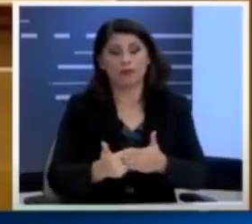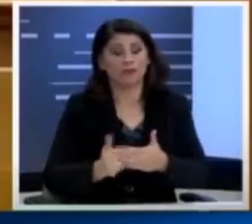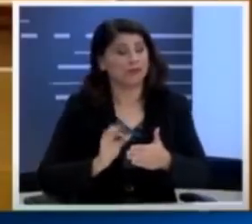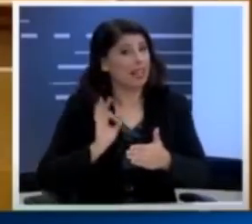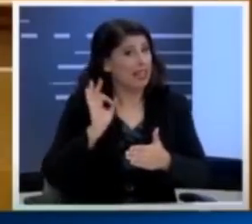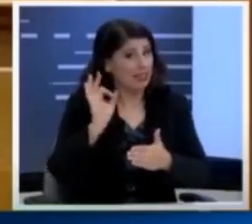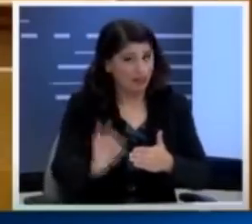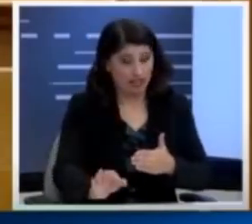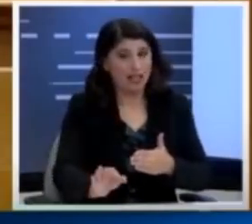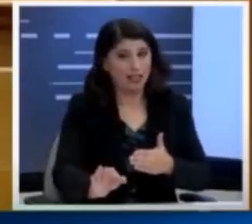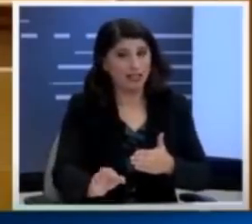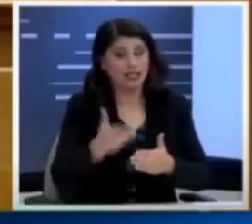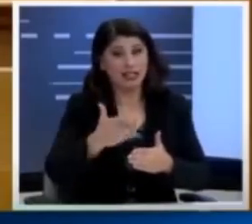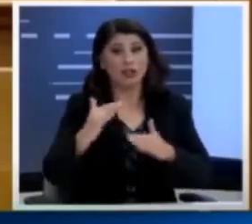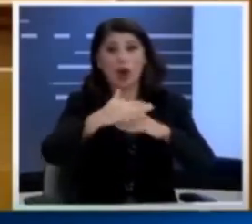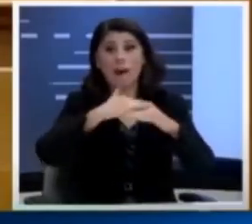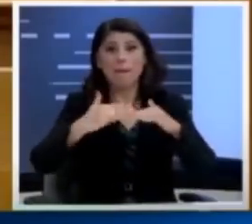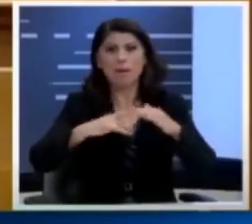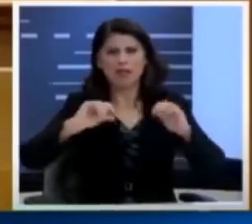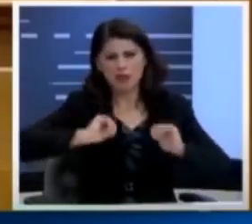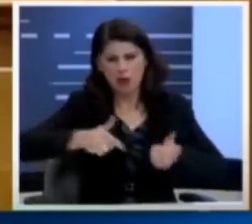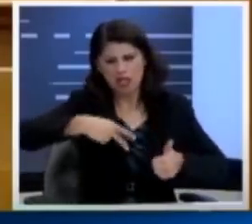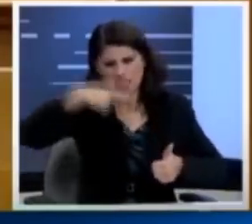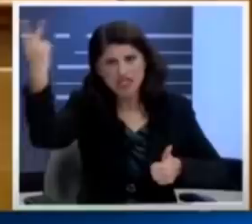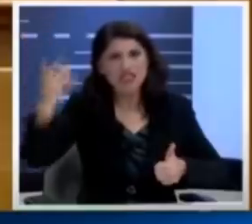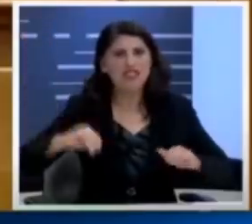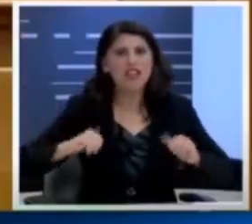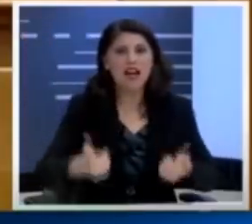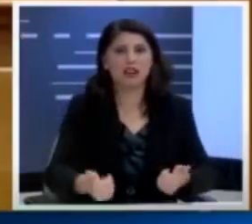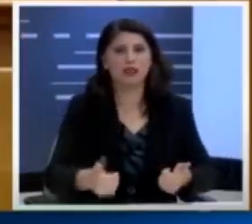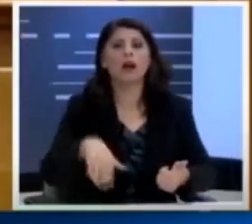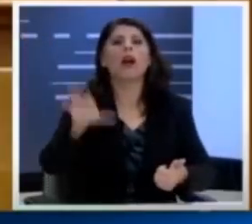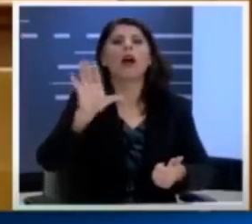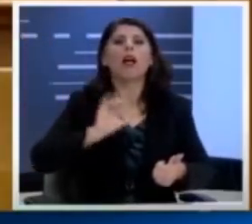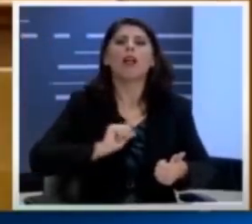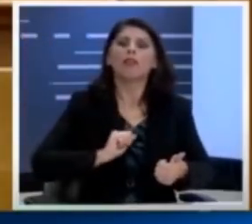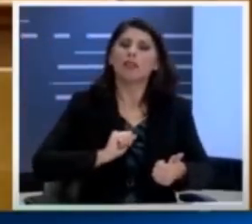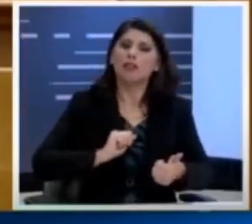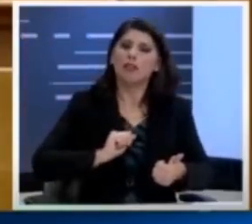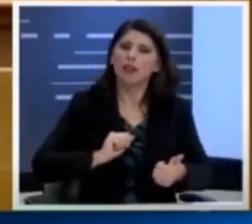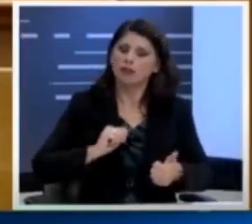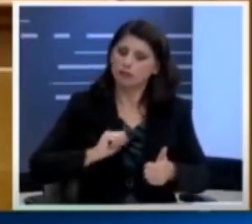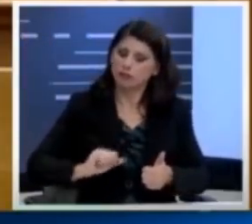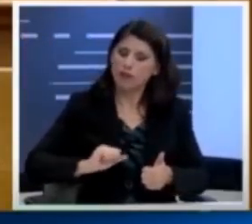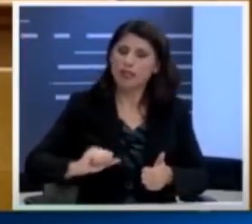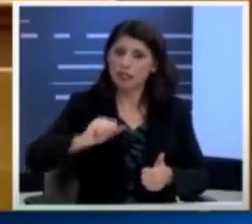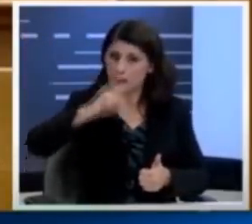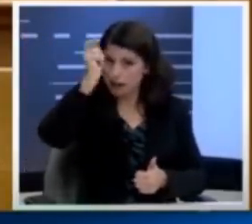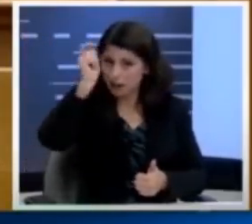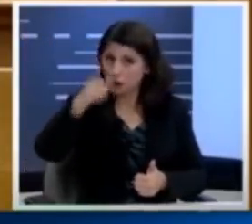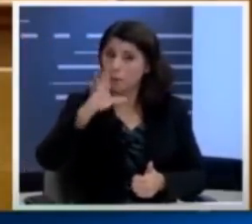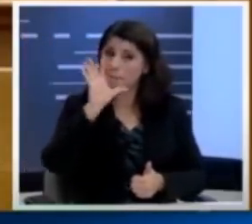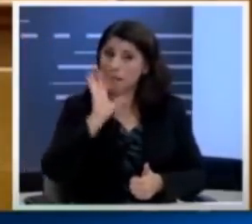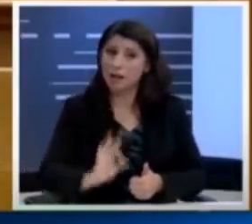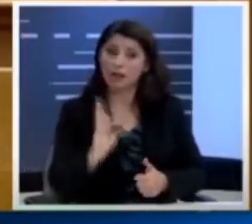φτάσει μάλιστα σε τέτοια επίπεδα θράσους, ώστε δεν διστάζετε να παραδεχτείτε ότι το